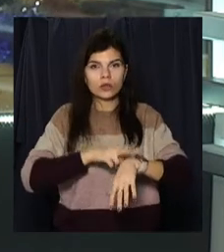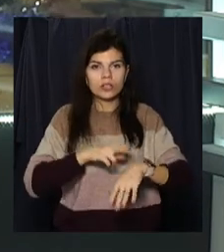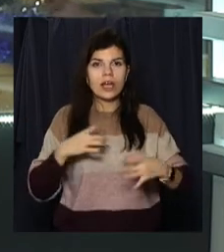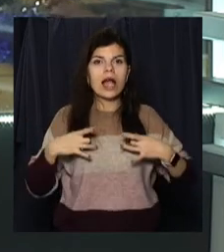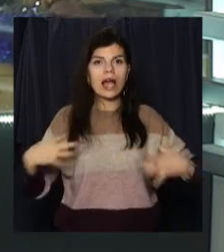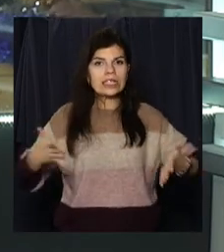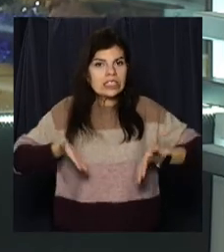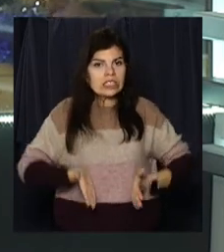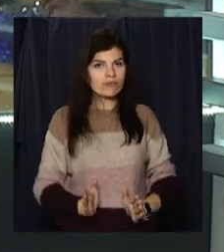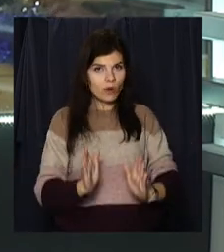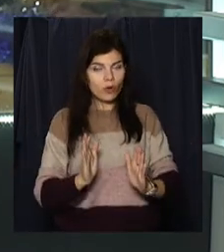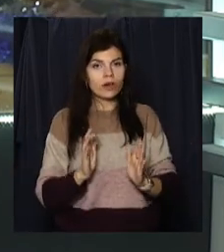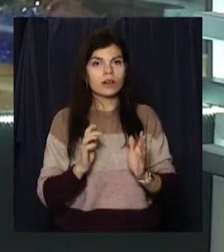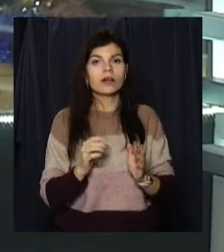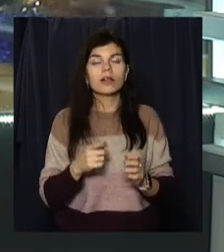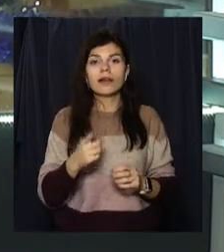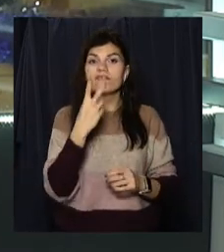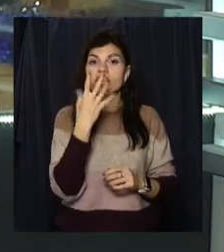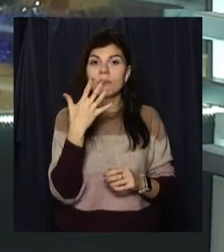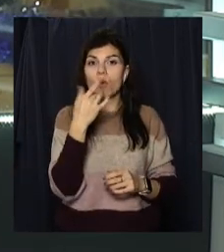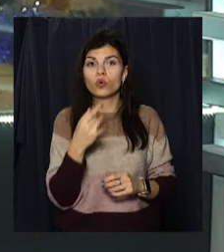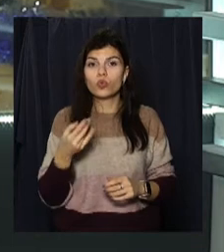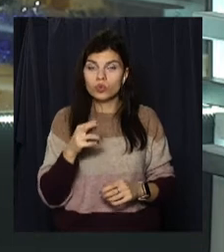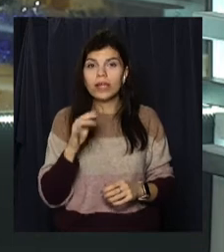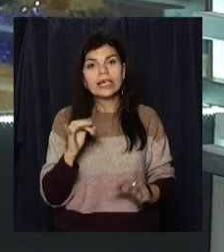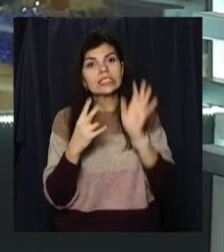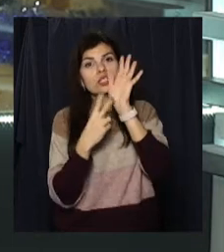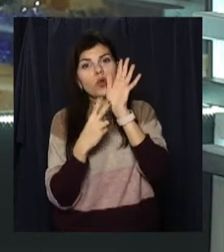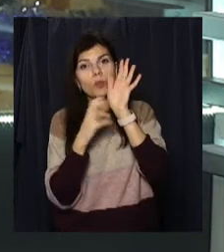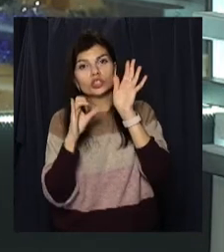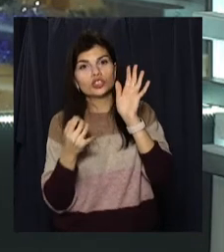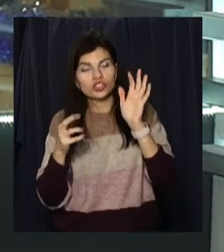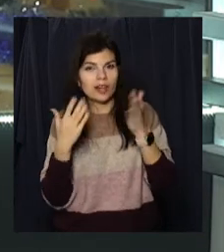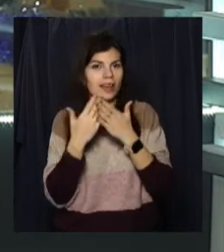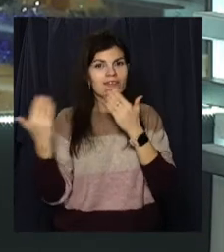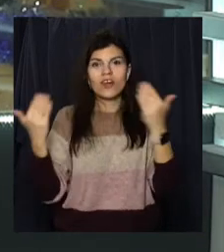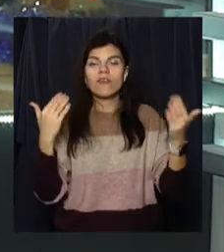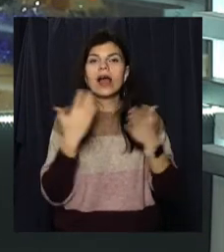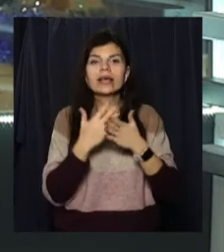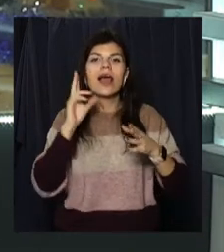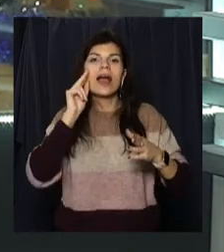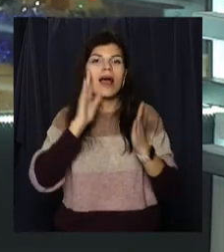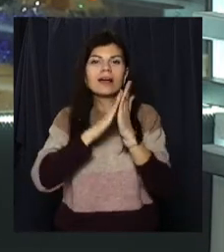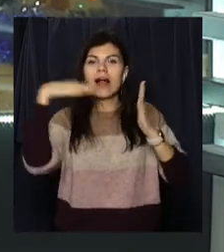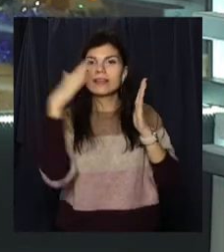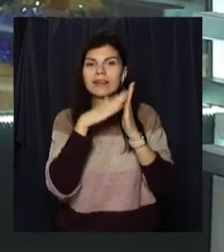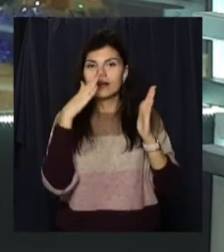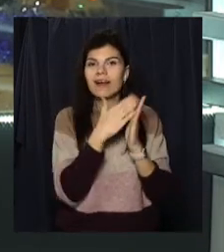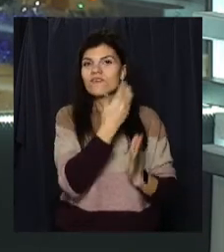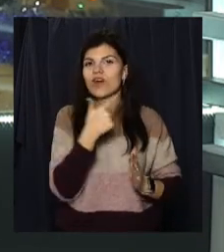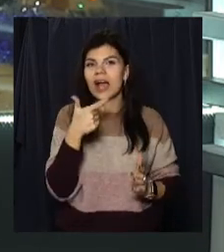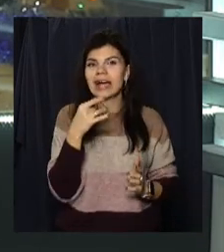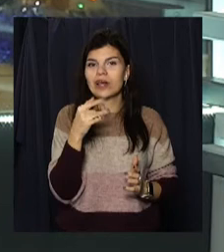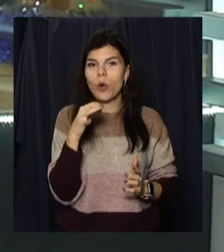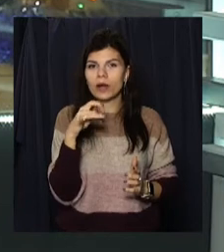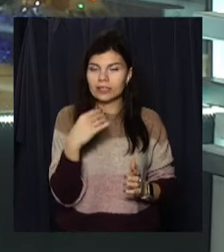офіційно відзначають два Різдва – 25 грудня та 7 січня. За новим григоріанським календарем відзначають українські католики